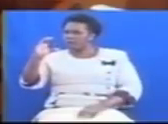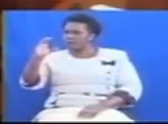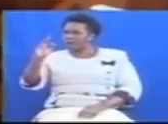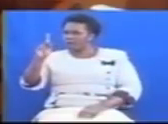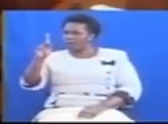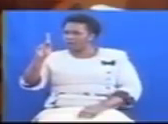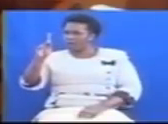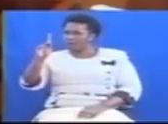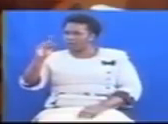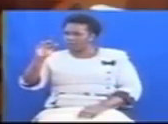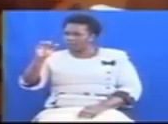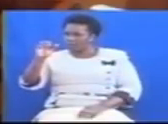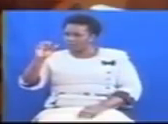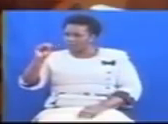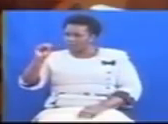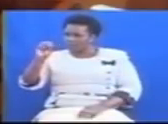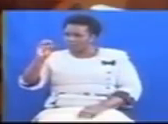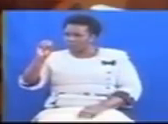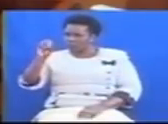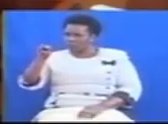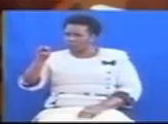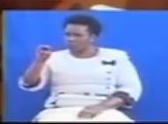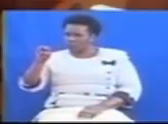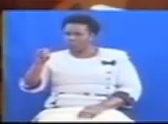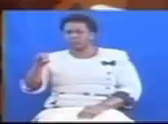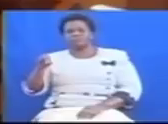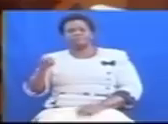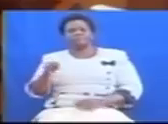tayari kuanza shughuli ya leo. Tumsikilize.